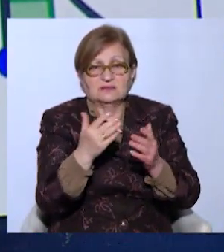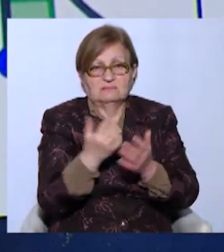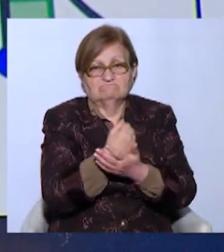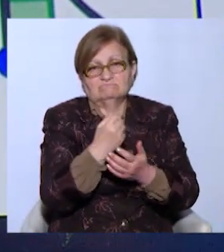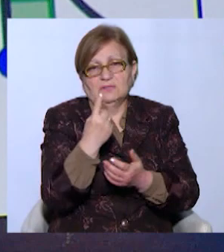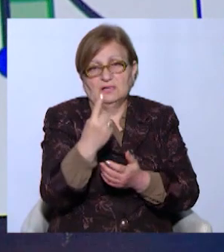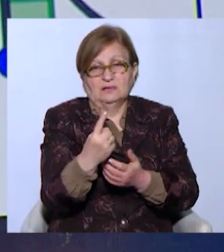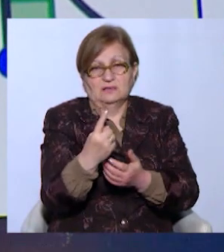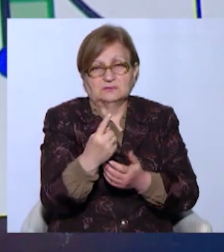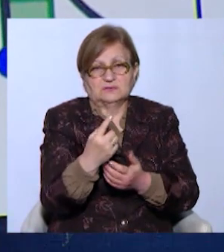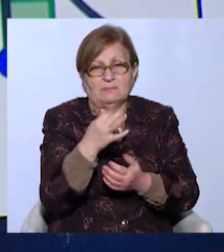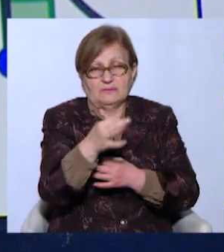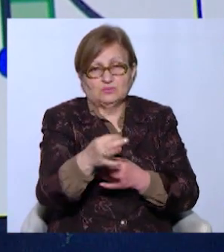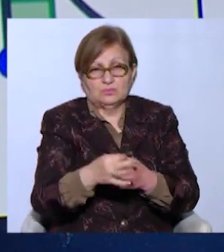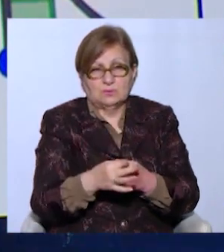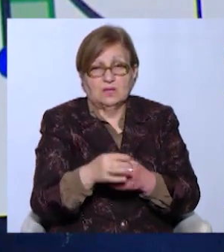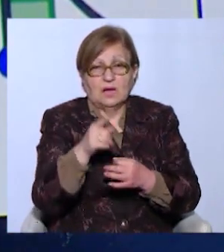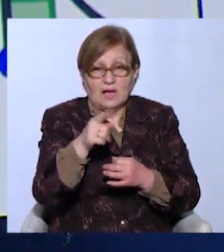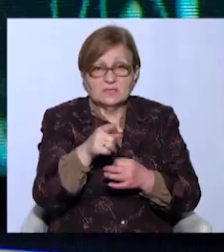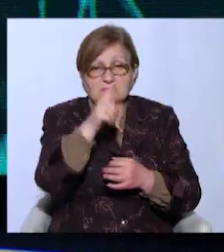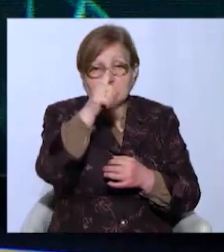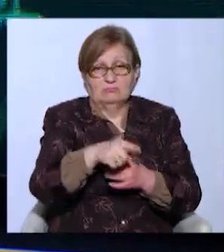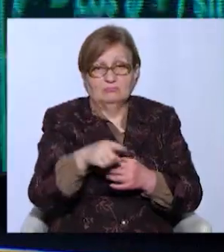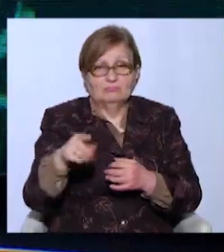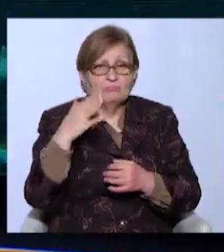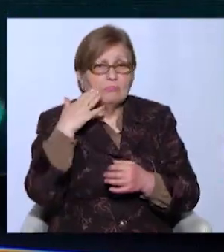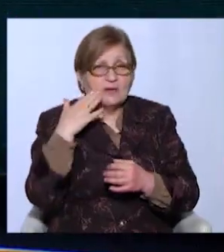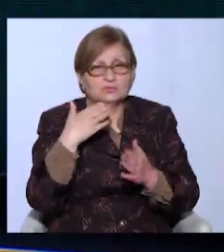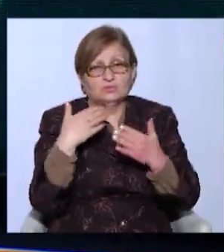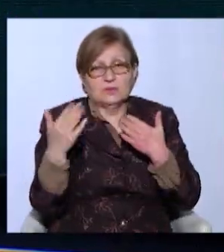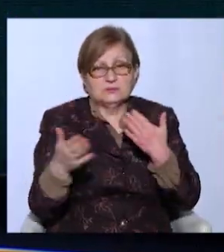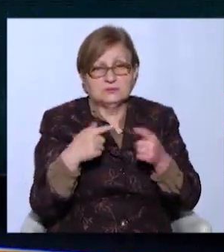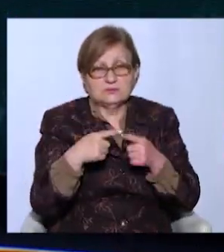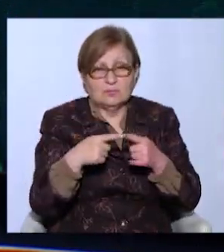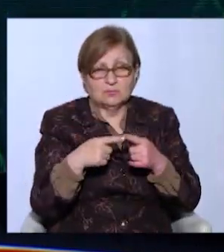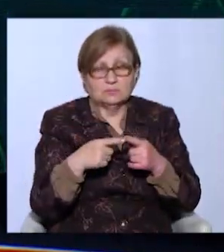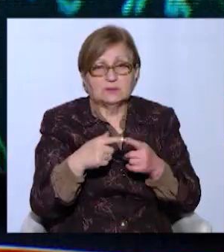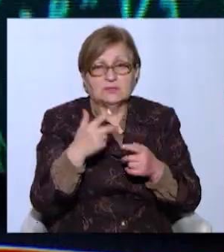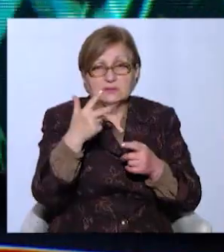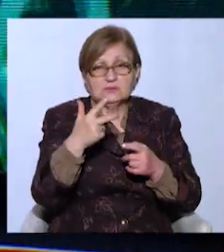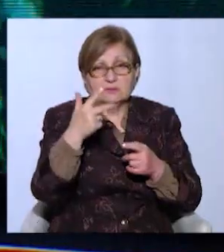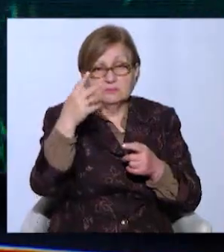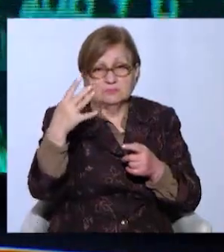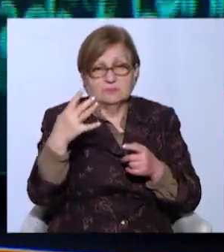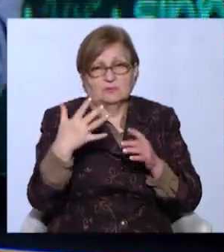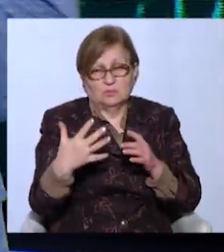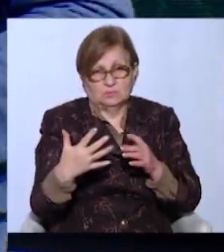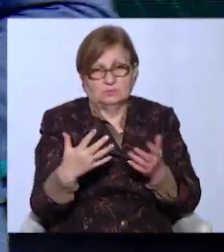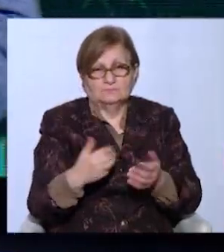და ეს მართკუთხა სამკუთხედიც არის ცნობილი მართკუთხა სამკუთხედი კათეტებით 3 და 4, ჰიპოტენუზით 5.